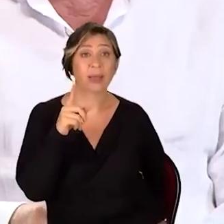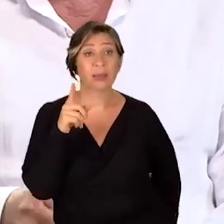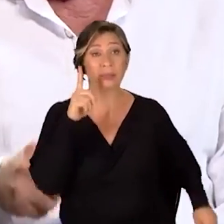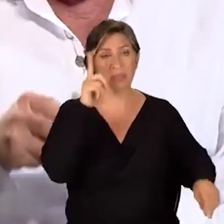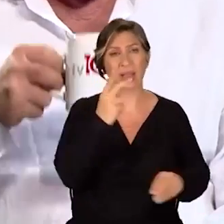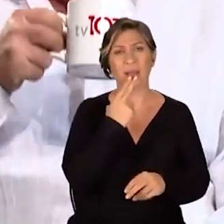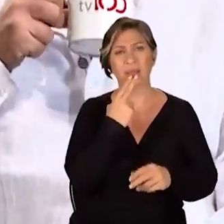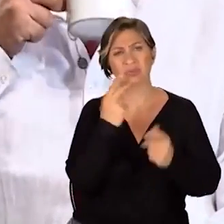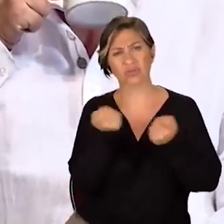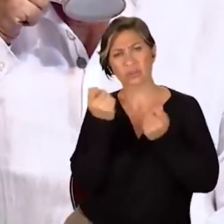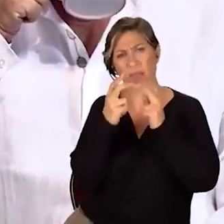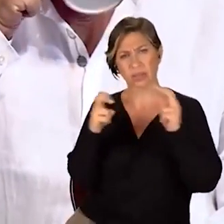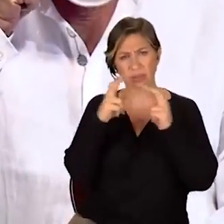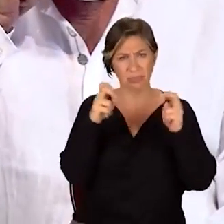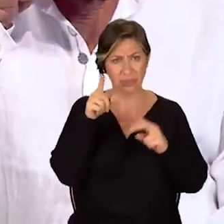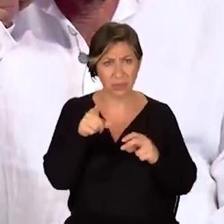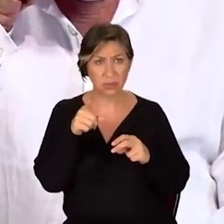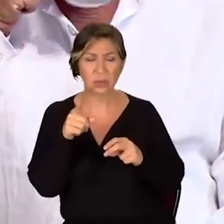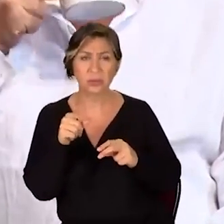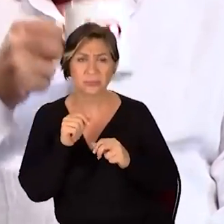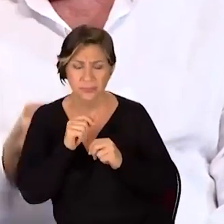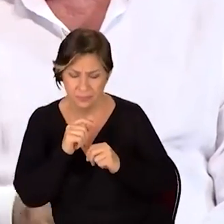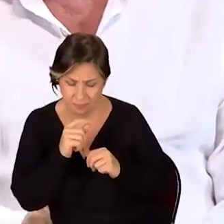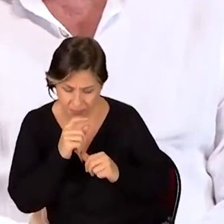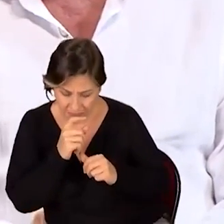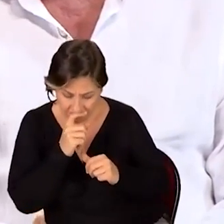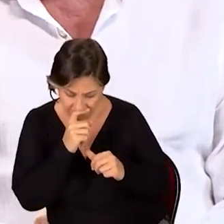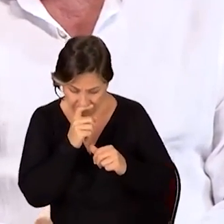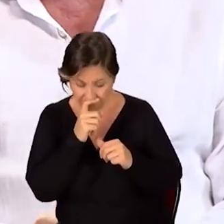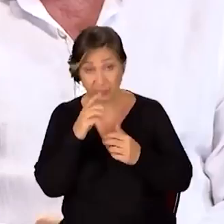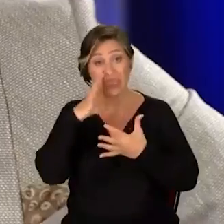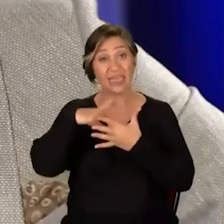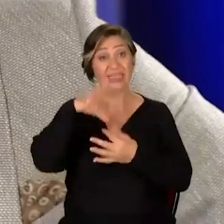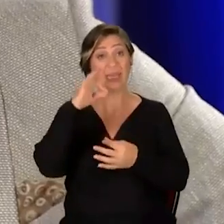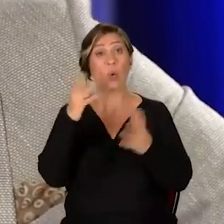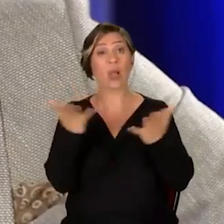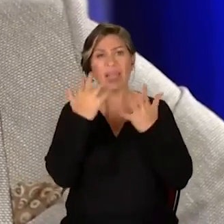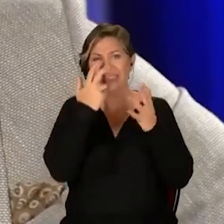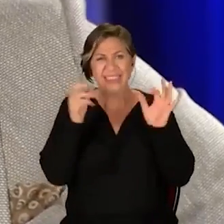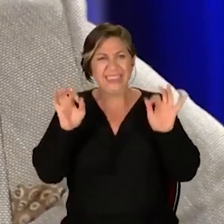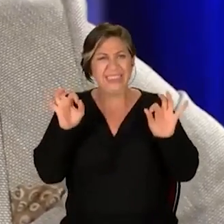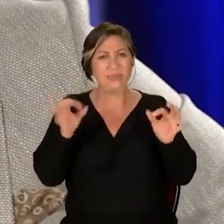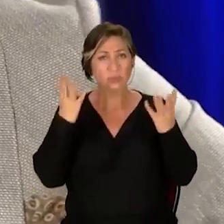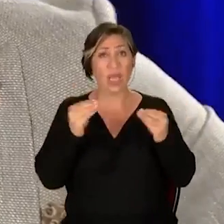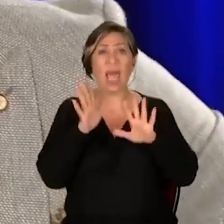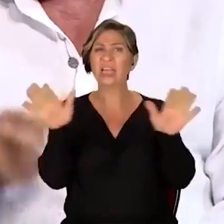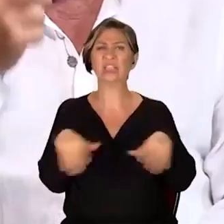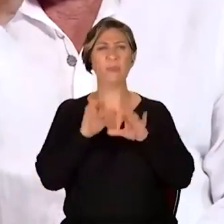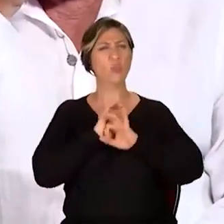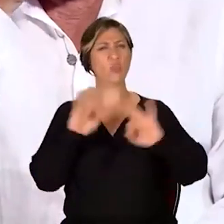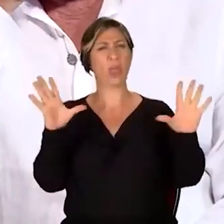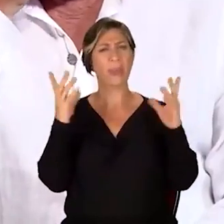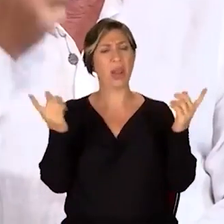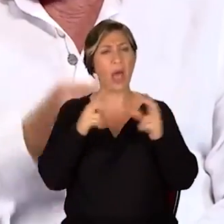Weigert diye bir kadının çalışması şeyi gösteriyor. Yani insanlar artık o kadar titizlenmiş ki yani her şeyde mükemmeliyet